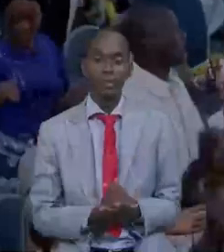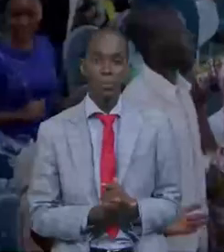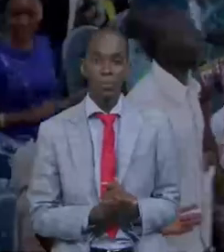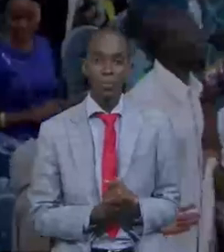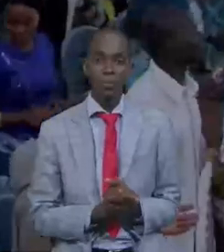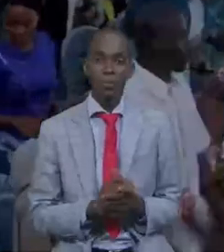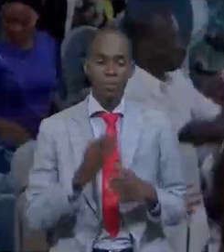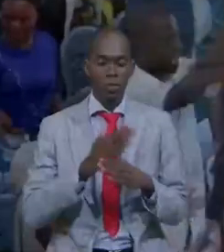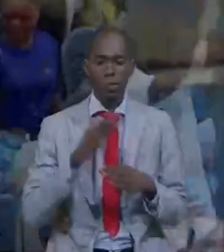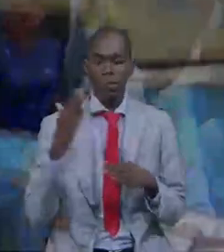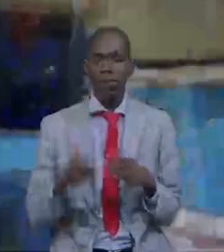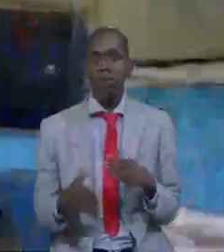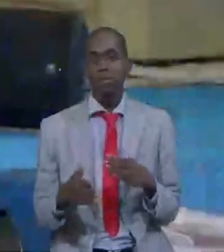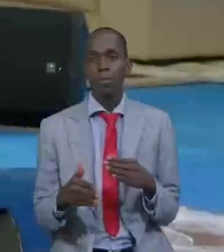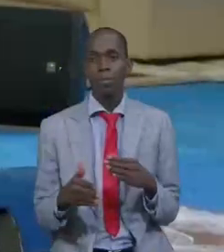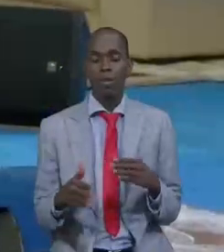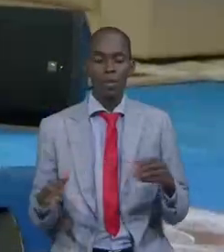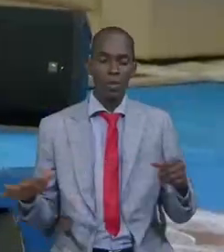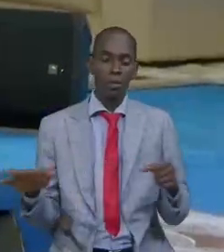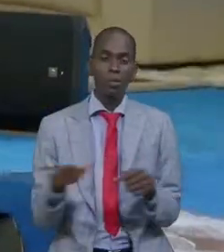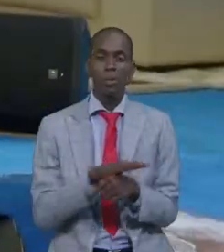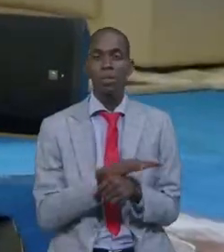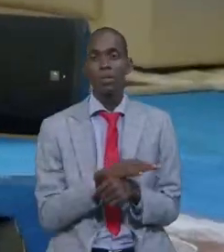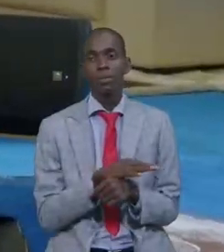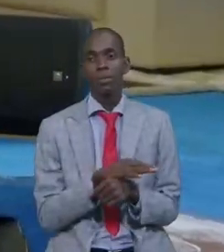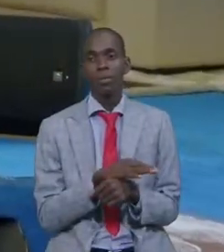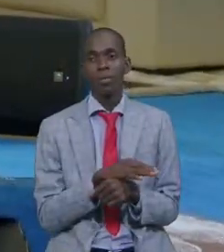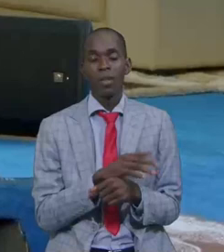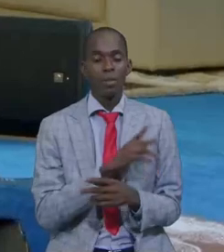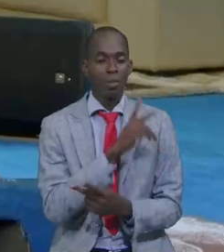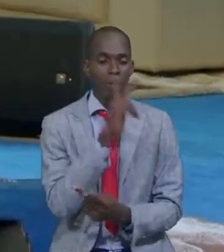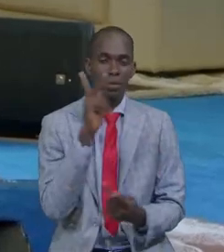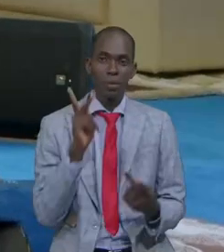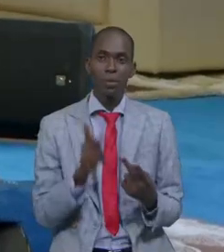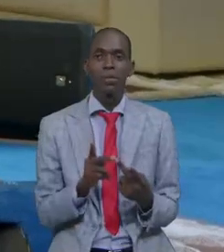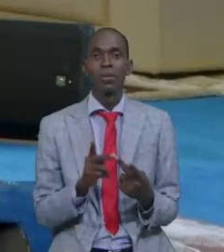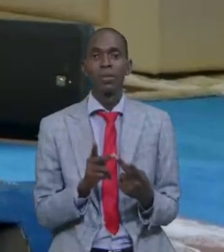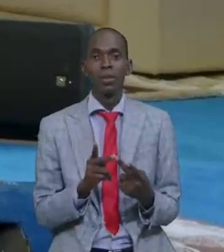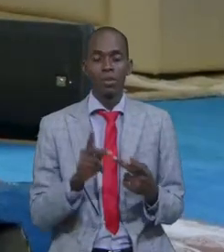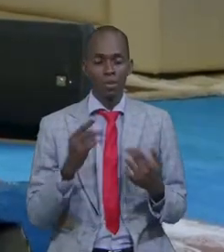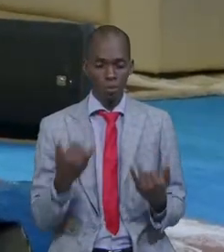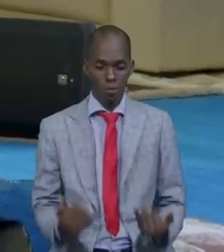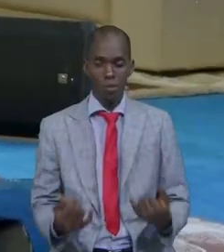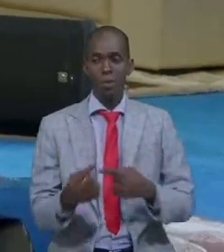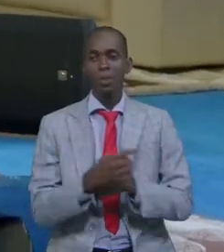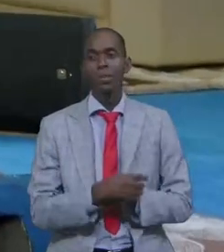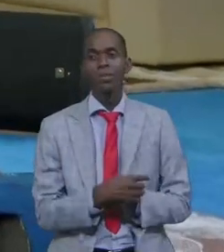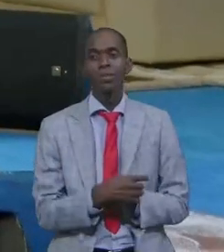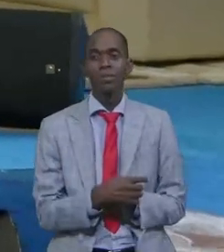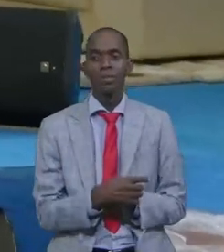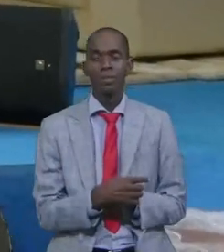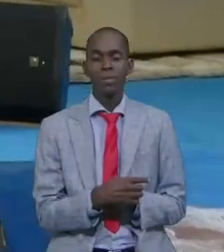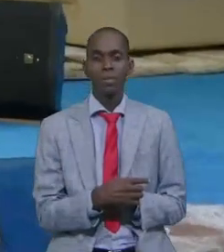totale, complète, parfaite. Aujourd'hui, dans ma